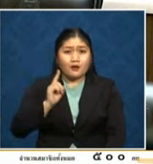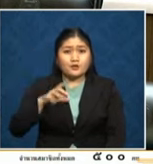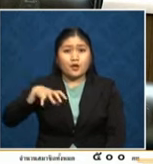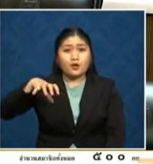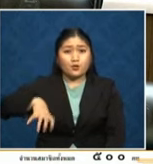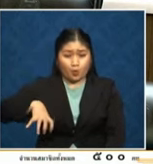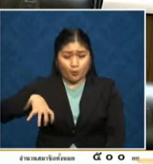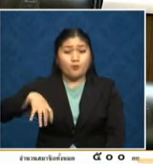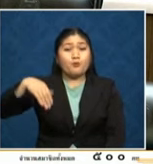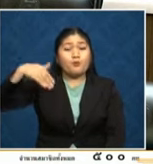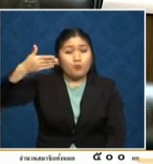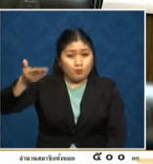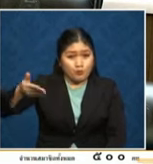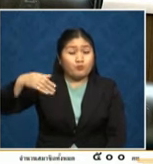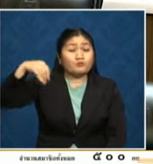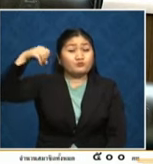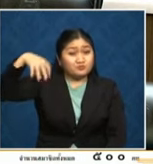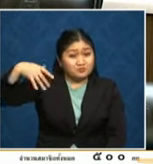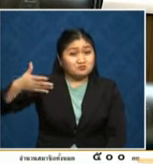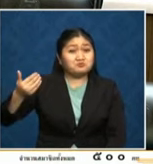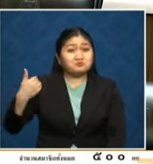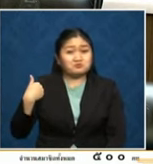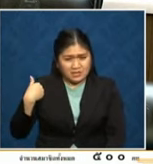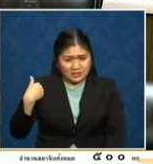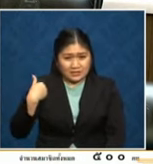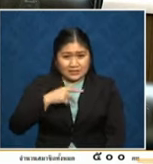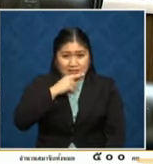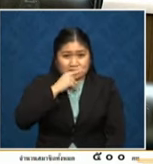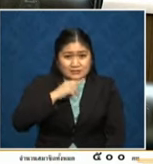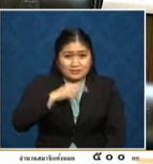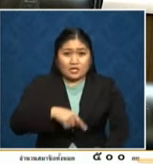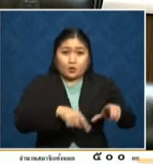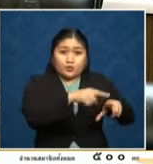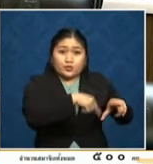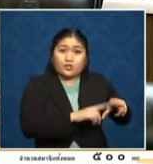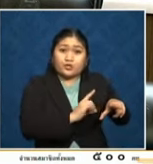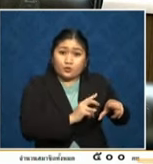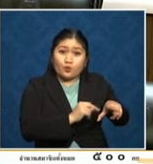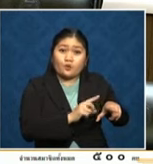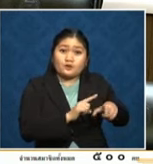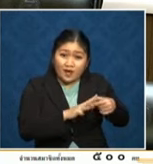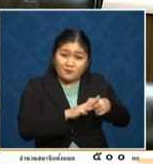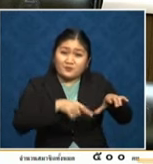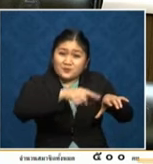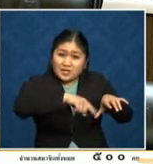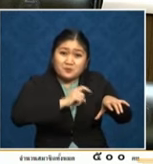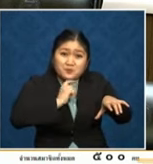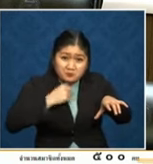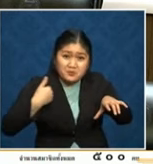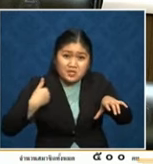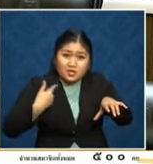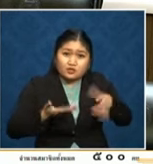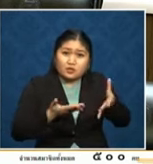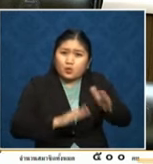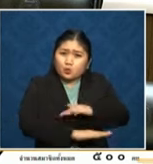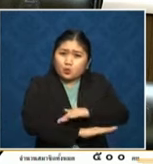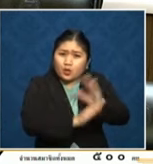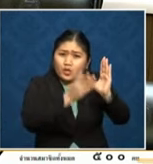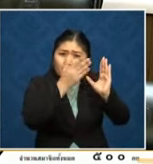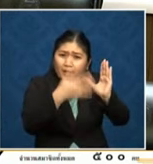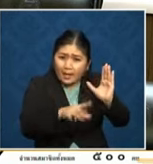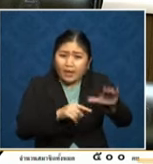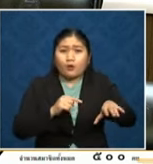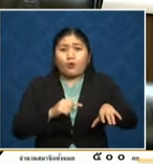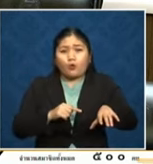านทดแทนนะครับมีเหมืองถ่านหินเก่าอยู่ที่ตำบลดงดำแห่งนี้และปัจจุบันนะครับได้ยุบเลิกโครงการไ